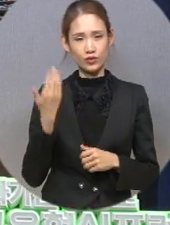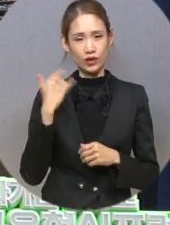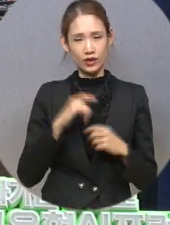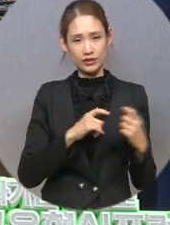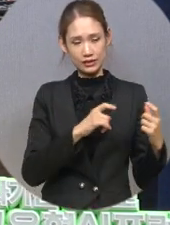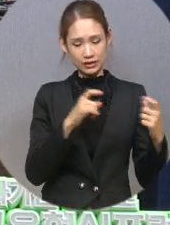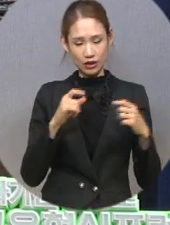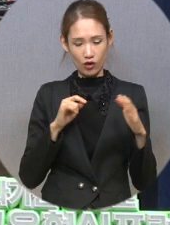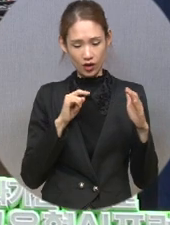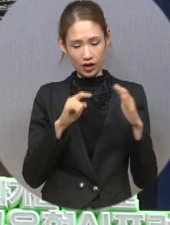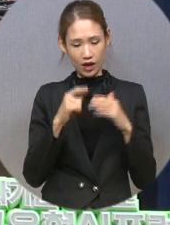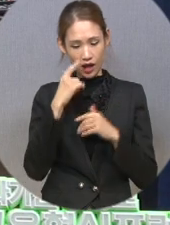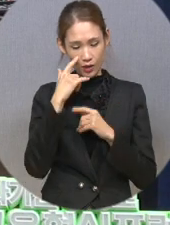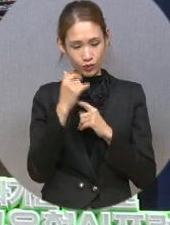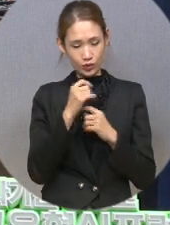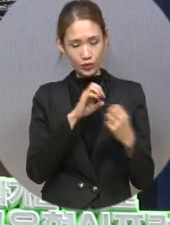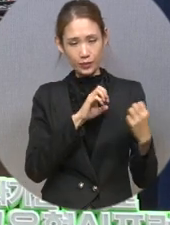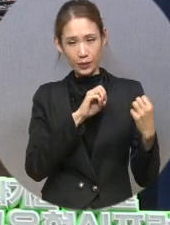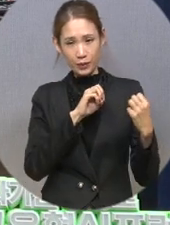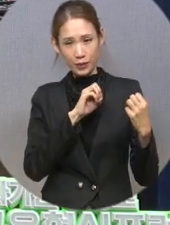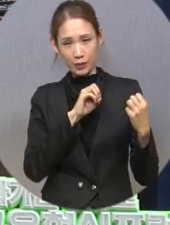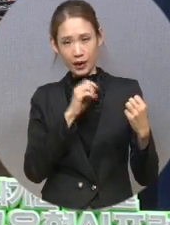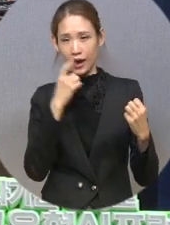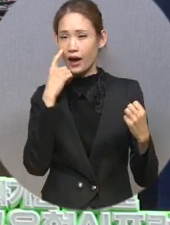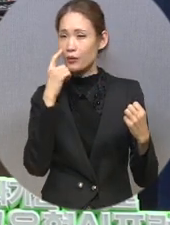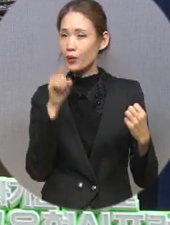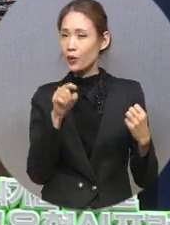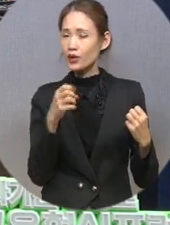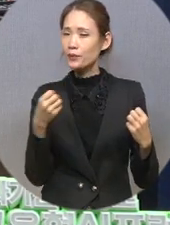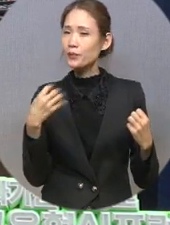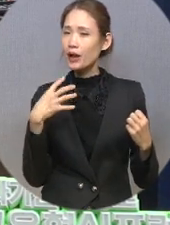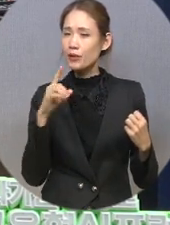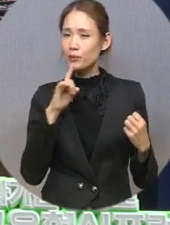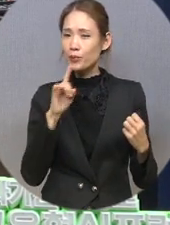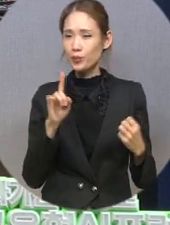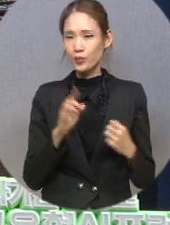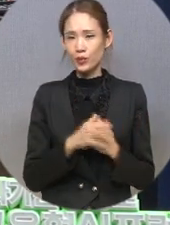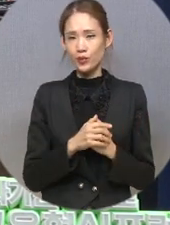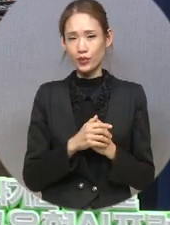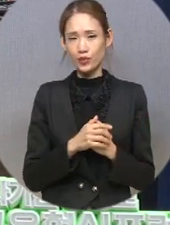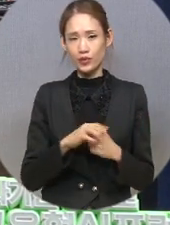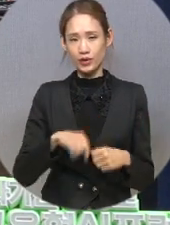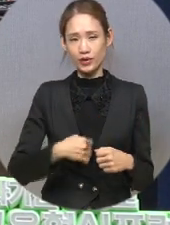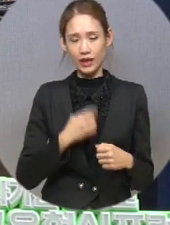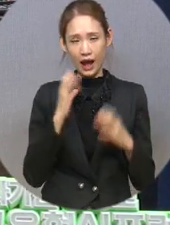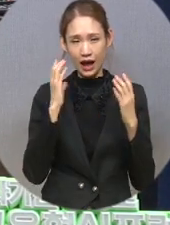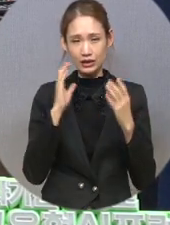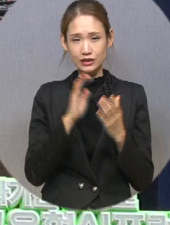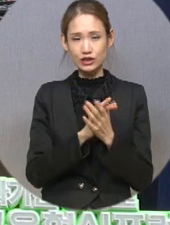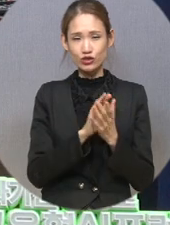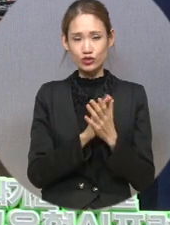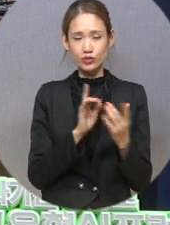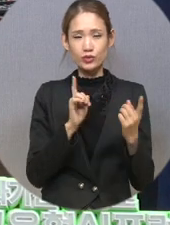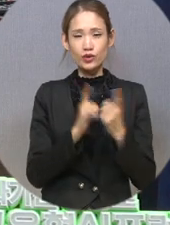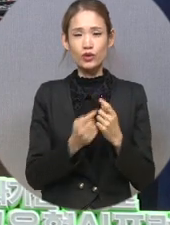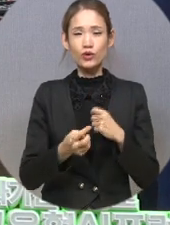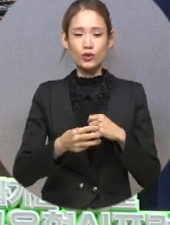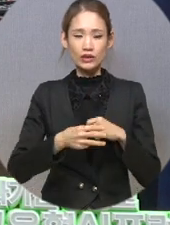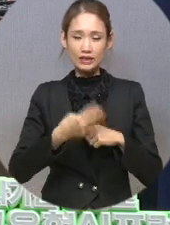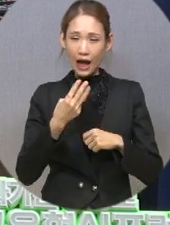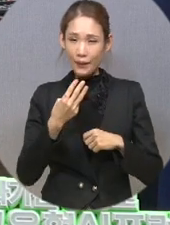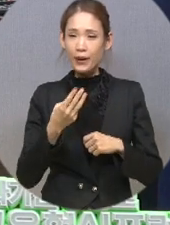학부형들을 만나서 대화를 나누다 보니까 그런 말씀 들어요. 자기 아이 친구들을 만났는데 초등학교